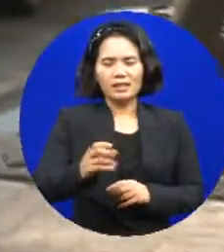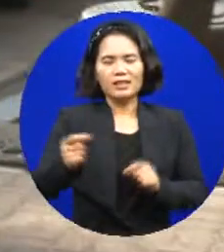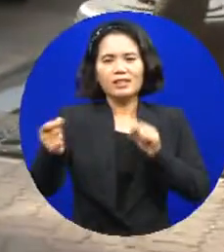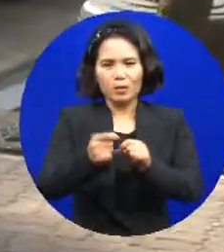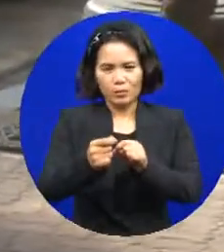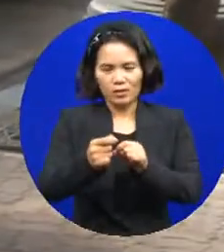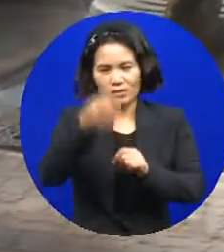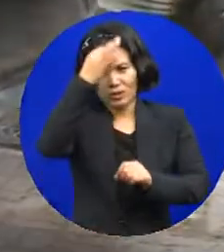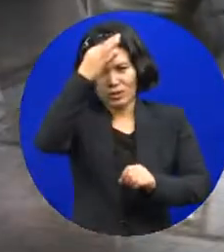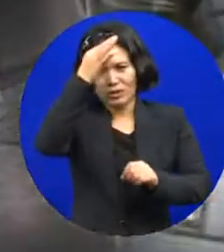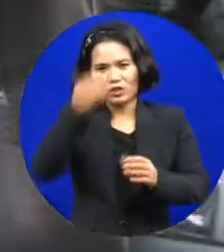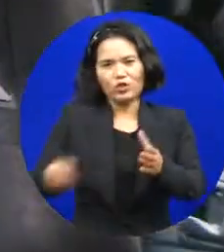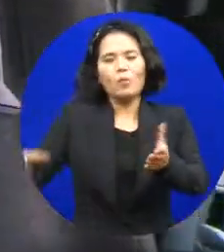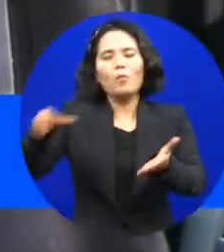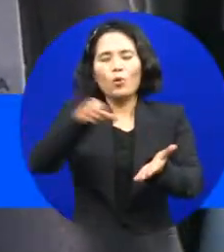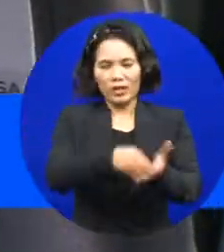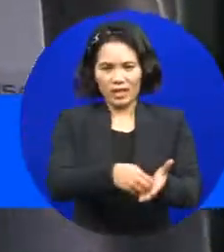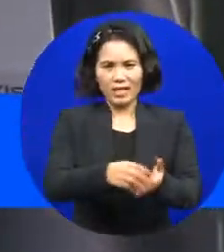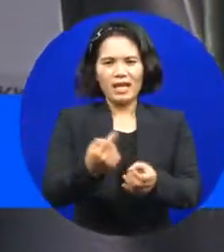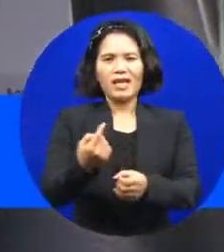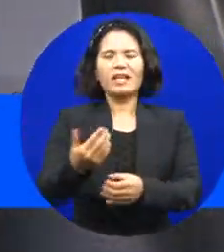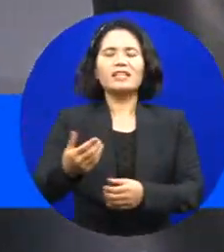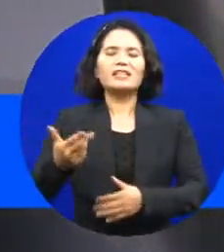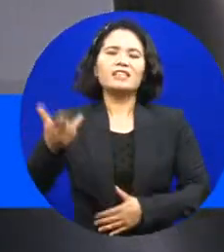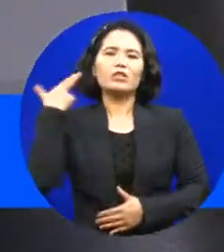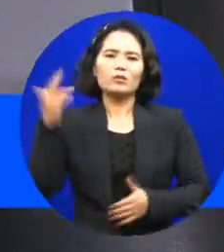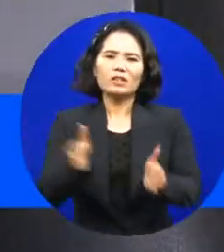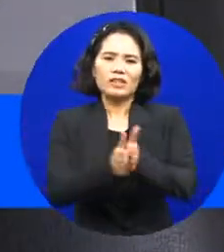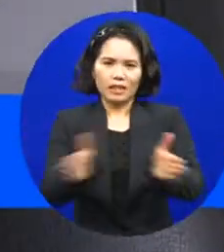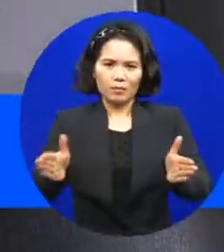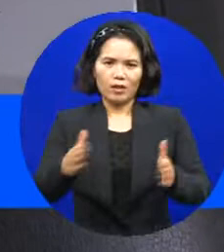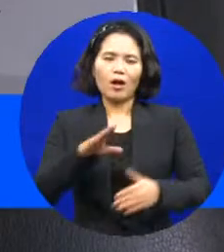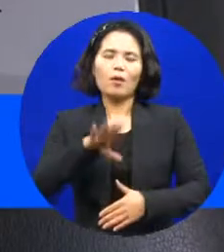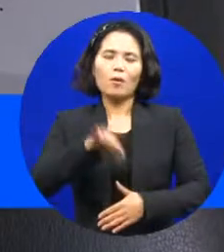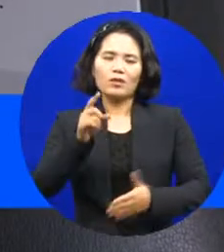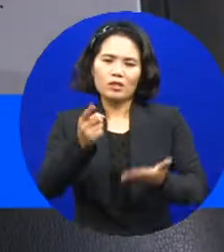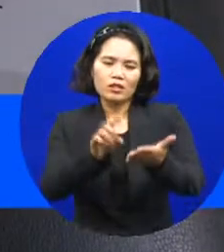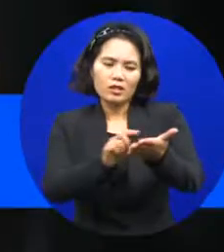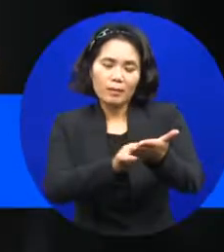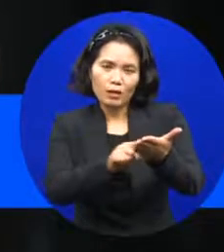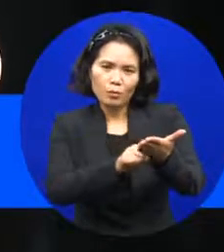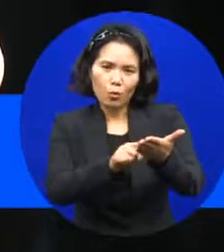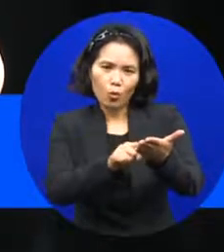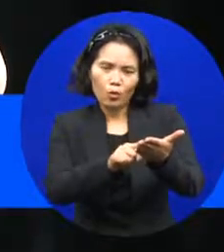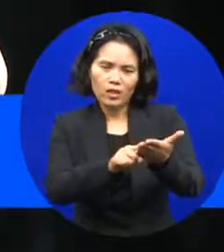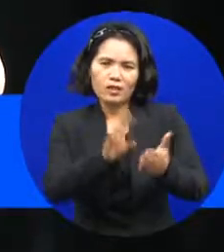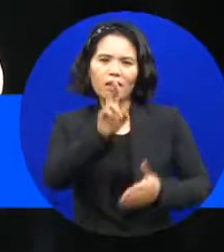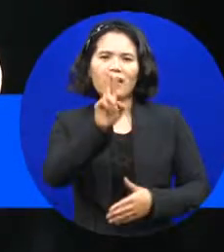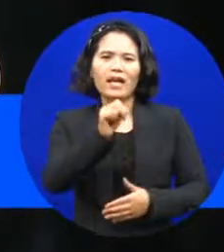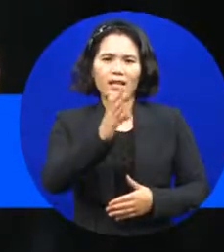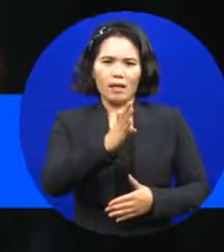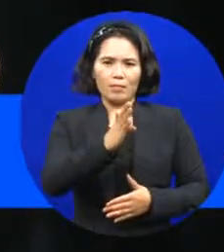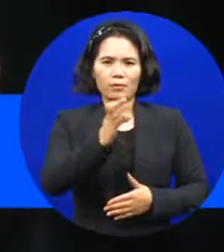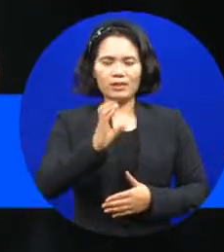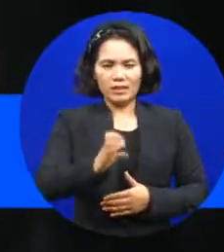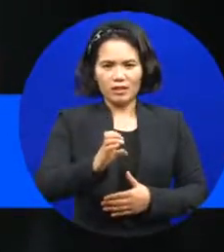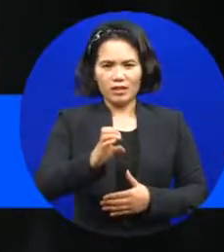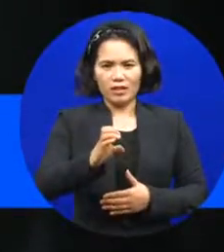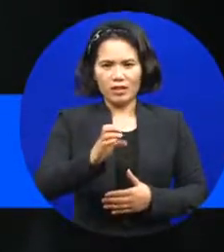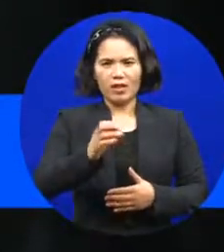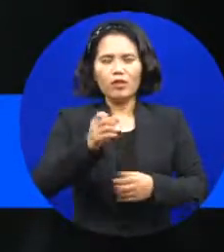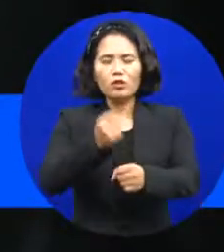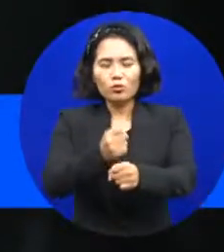근접통신기술이 적용된 안심택시 서비스가 지난주부터 시행되고 있습니다. 우선 스마트폰 환경 설정에서 NFC